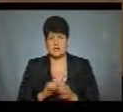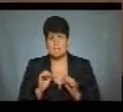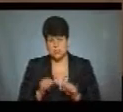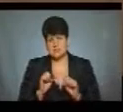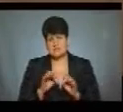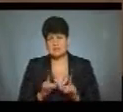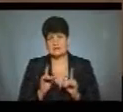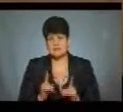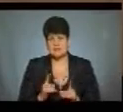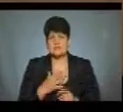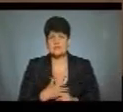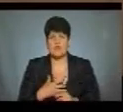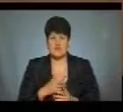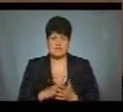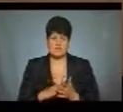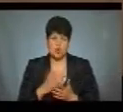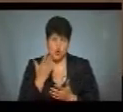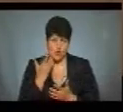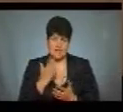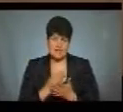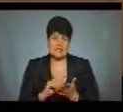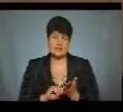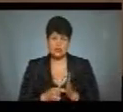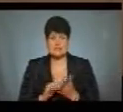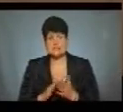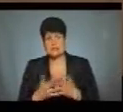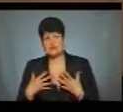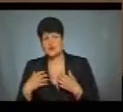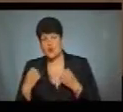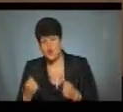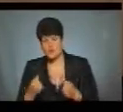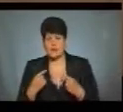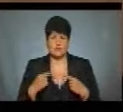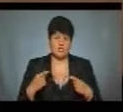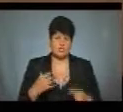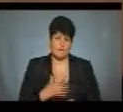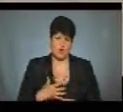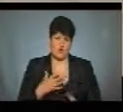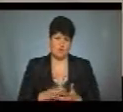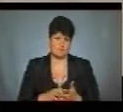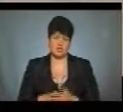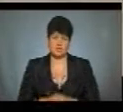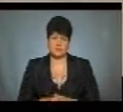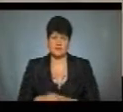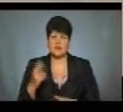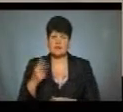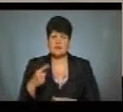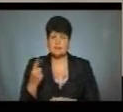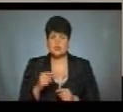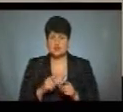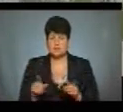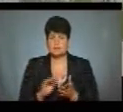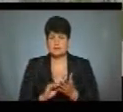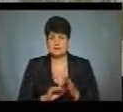перездати тільки із поважних причин, коли є відповідна довідка, за станом здоров'я або з інших поважних причин. У 21-й школі